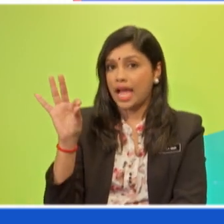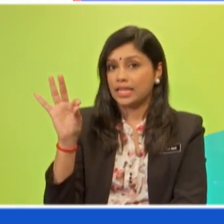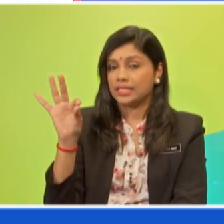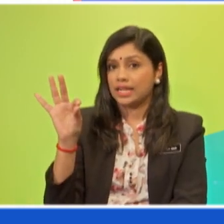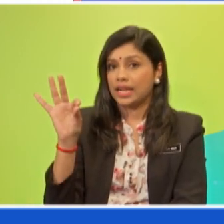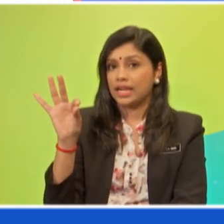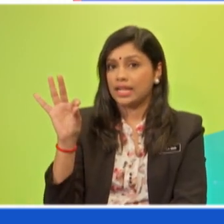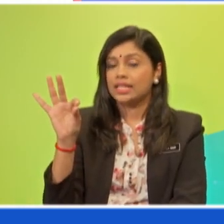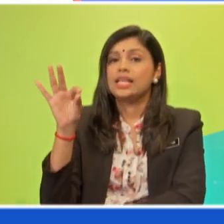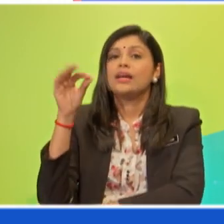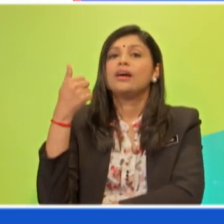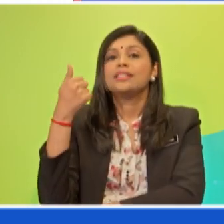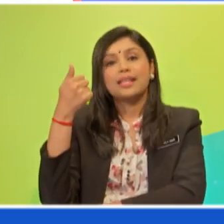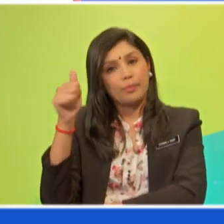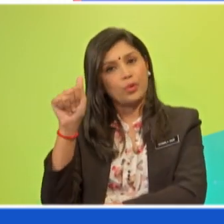9